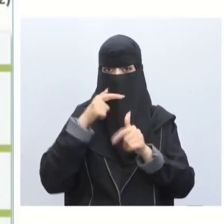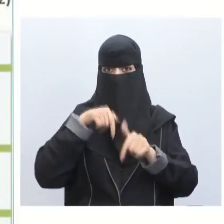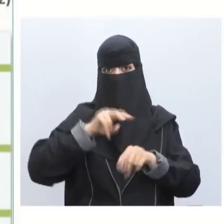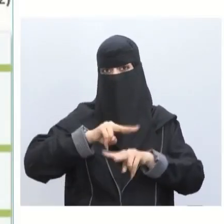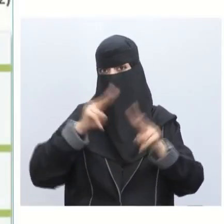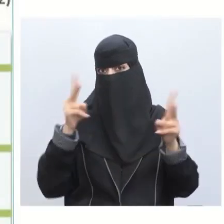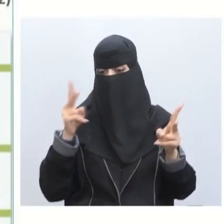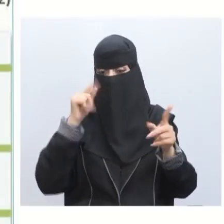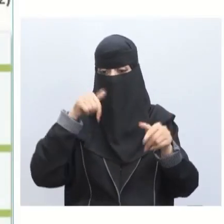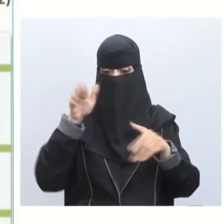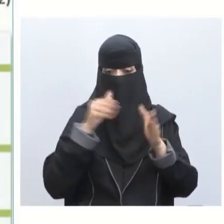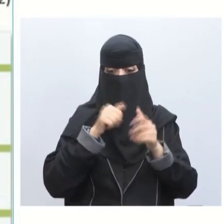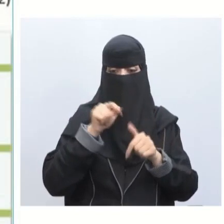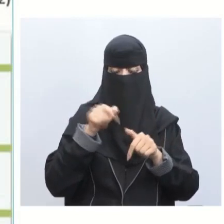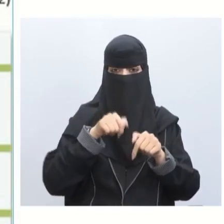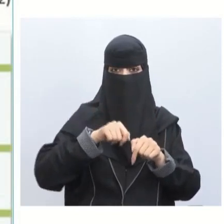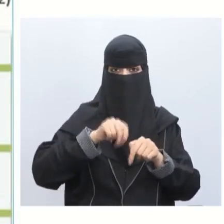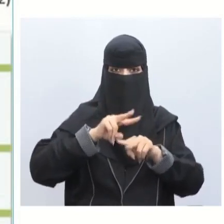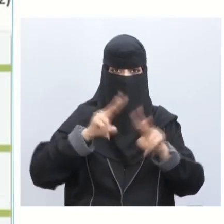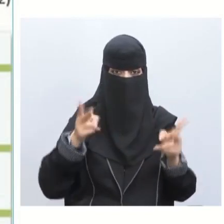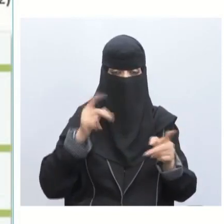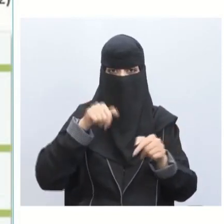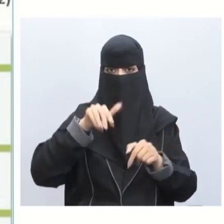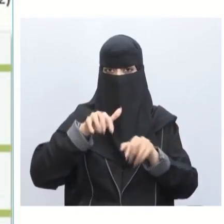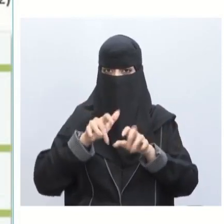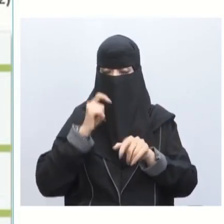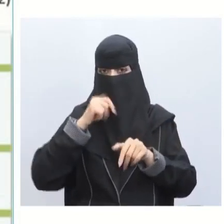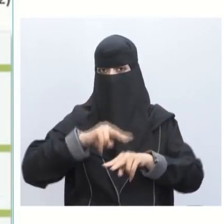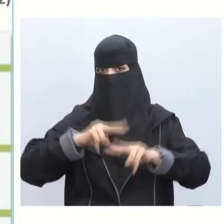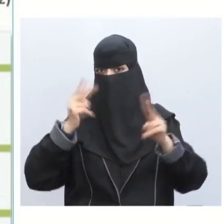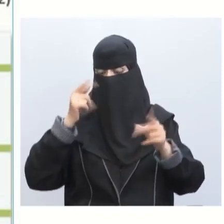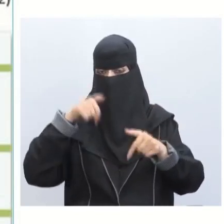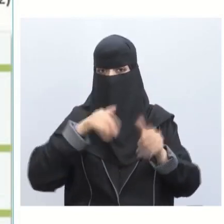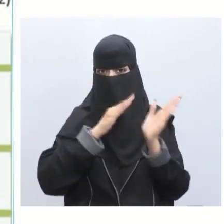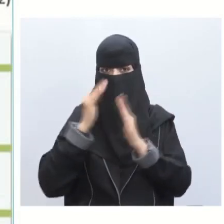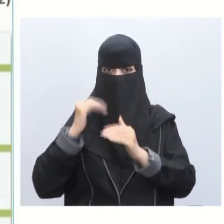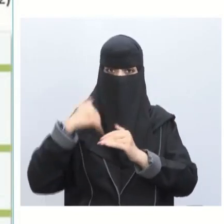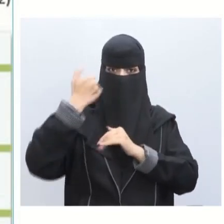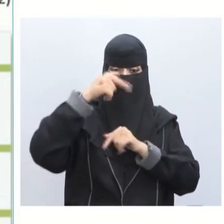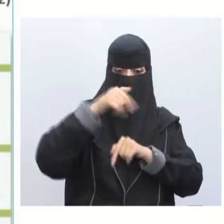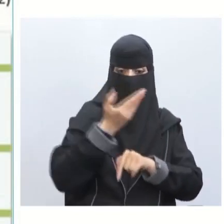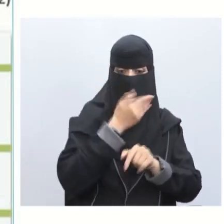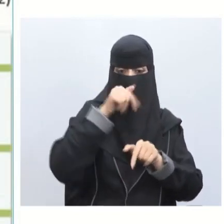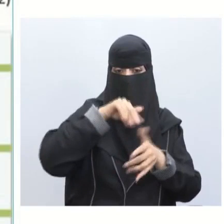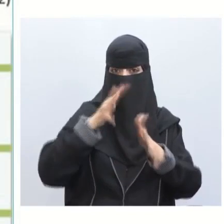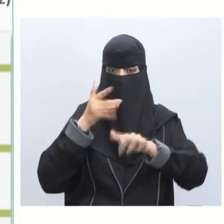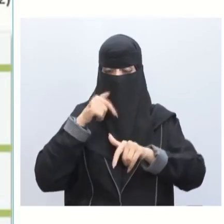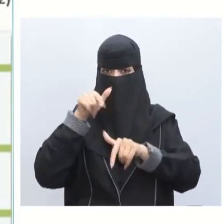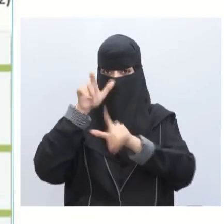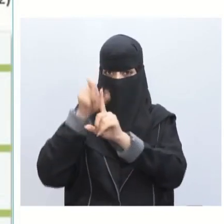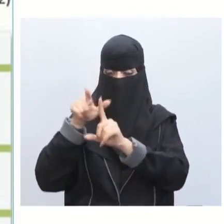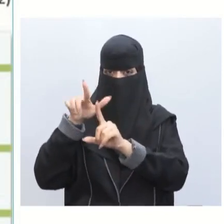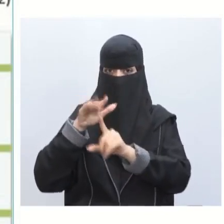تختلف اشكال التنمر الكتروني ويختلف مدى الاثر يمكن يتركها على